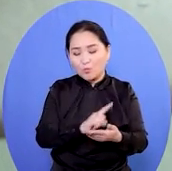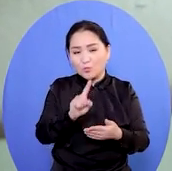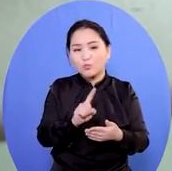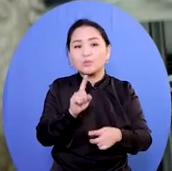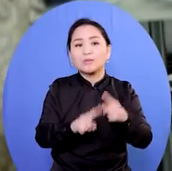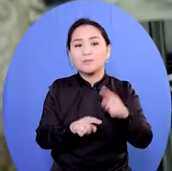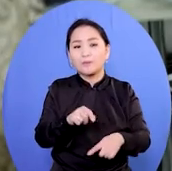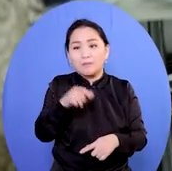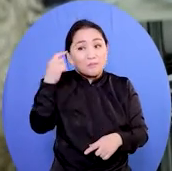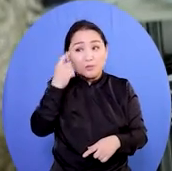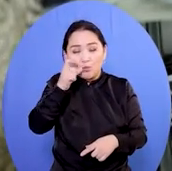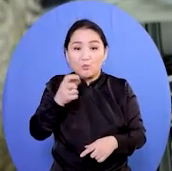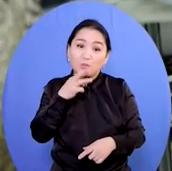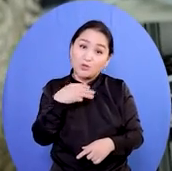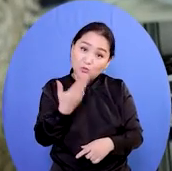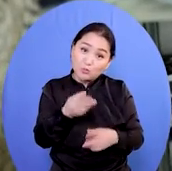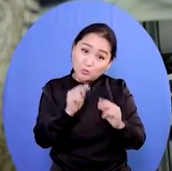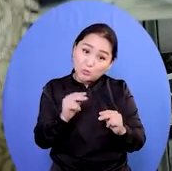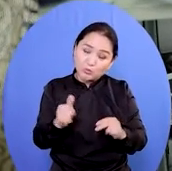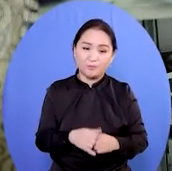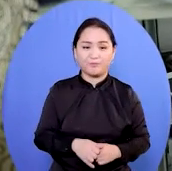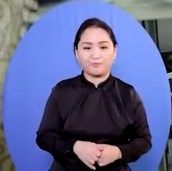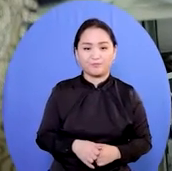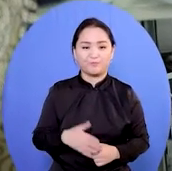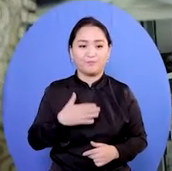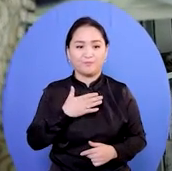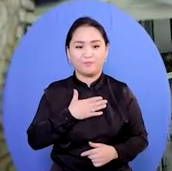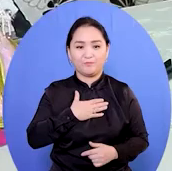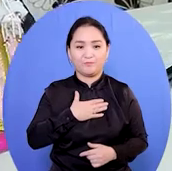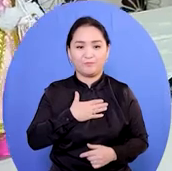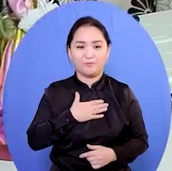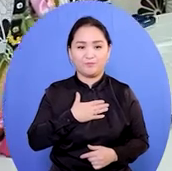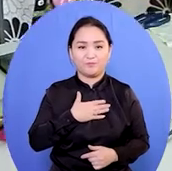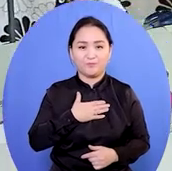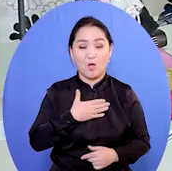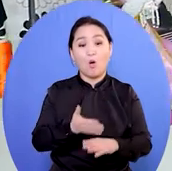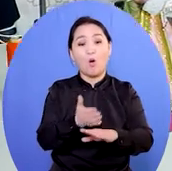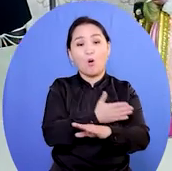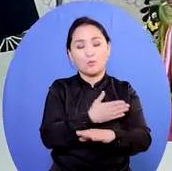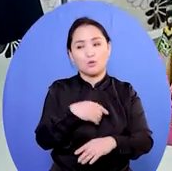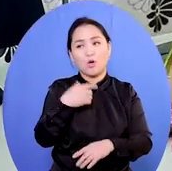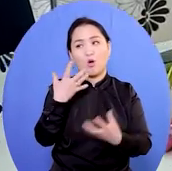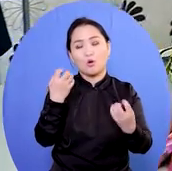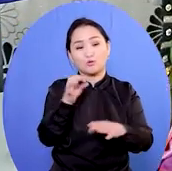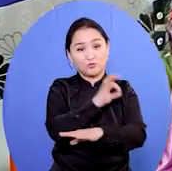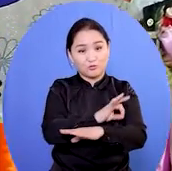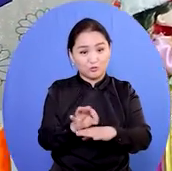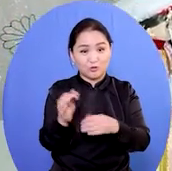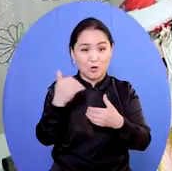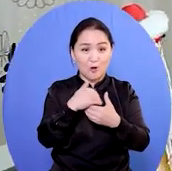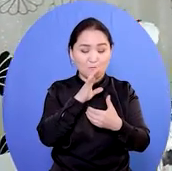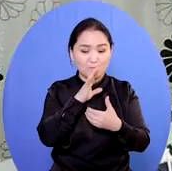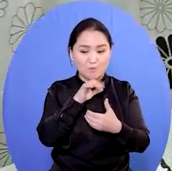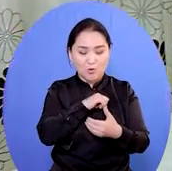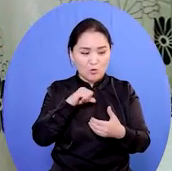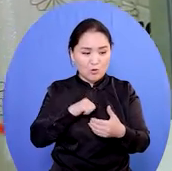хүрдэг юм бэ? Энэ тухай бас нэг мэдэхгүй байгаа хүмүүстэй хэлж өгөө. Би өмнө нь болохоор бас яг ингээд зөндөө олон төсөл ингээд хамрагдах гад гэхдээ